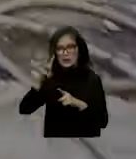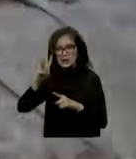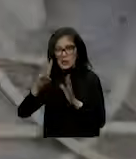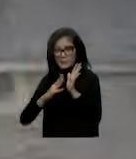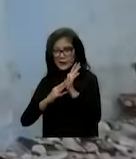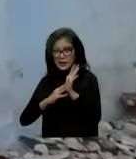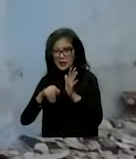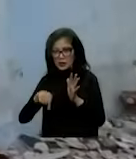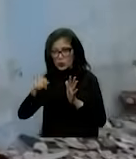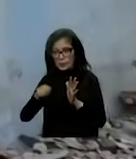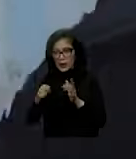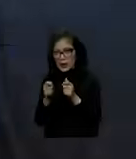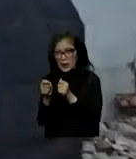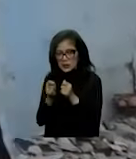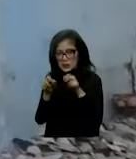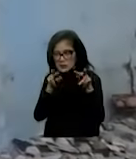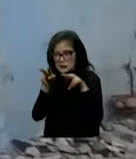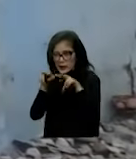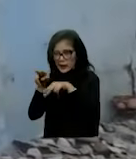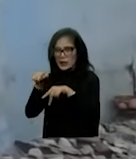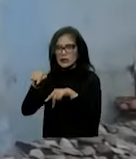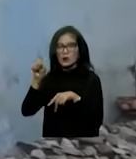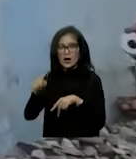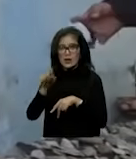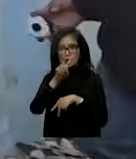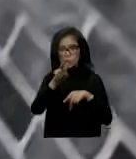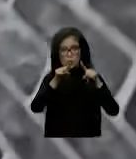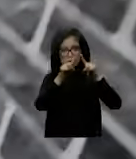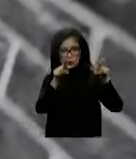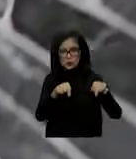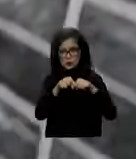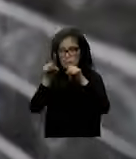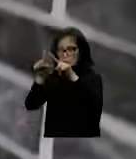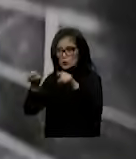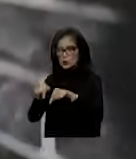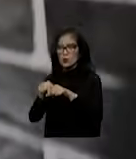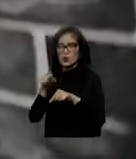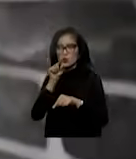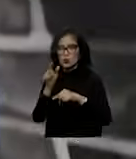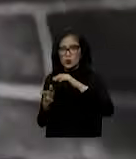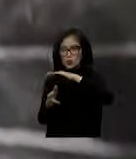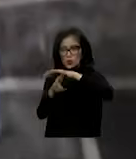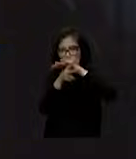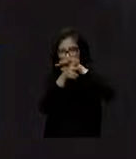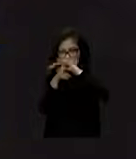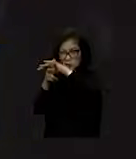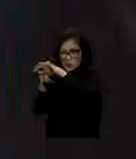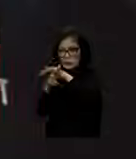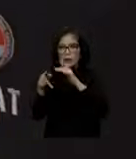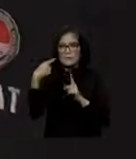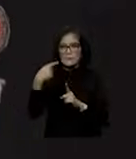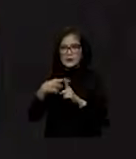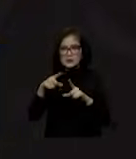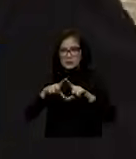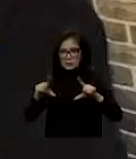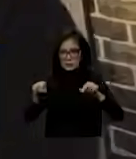ruang kontrol. Di dalam ruangan ditemukan dua monitor, kamera drone, 4 kamera CCTV, dan alat decoder. Di ruangan